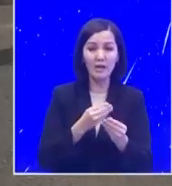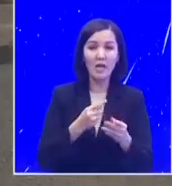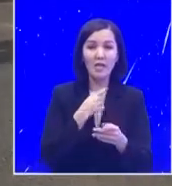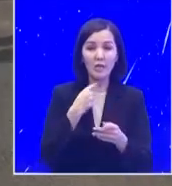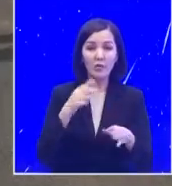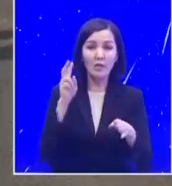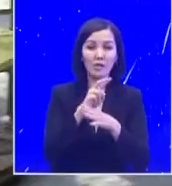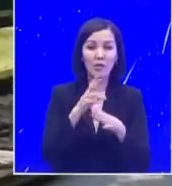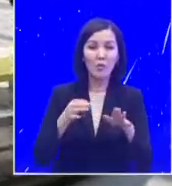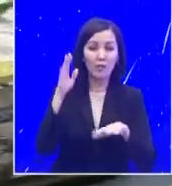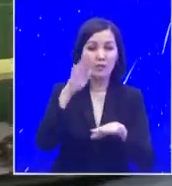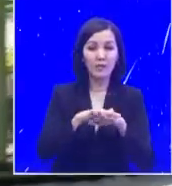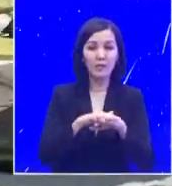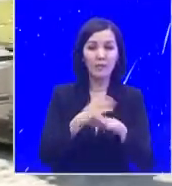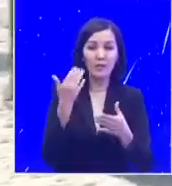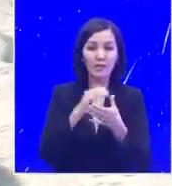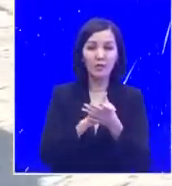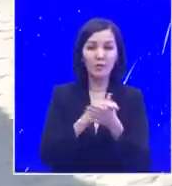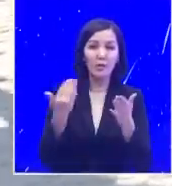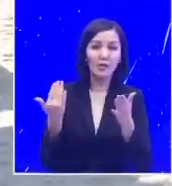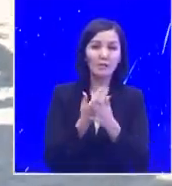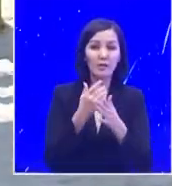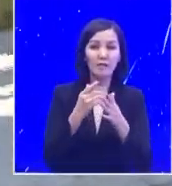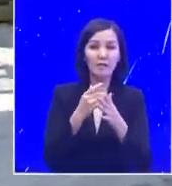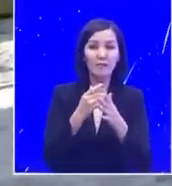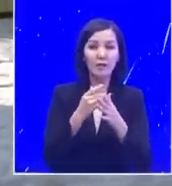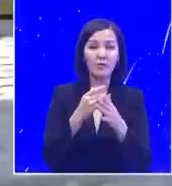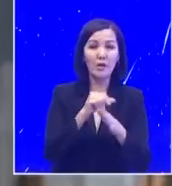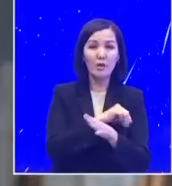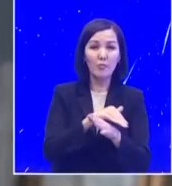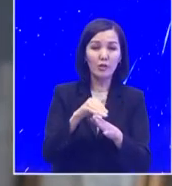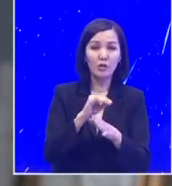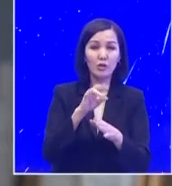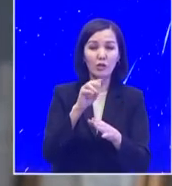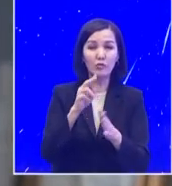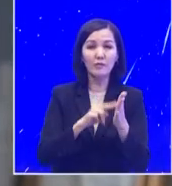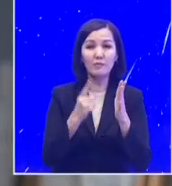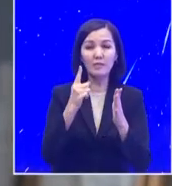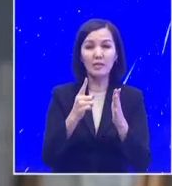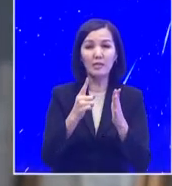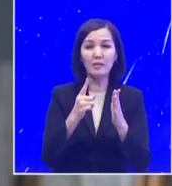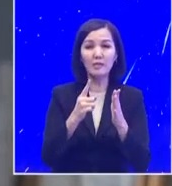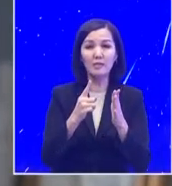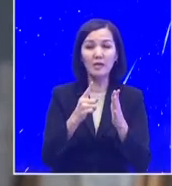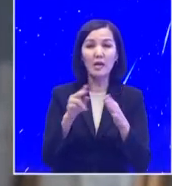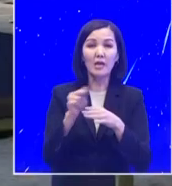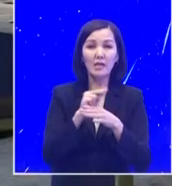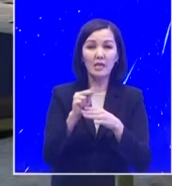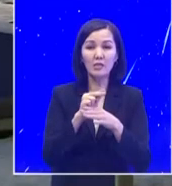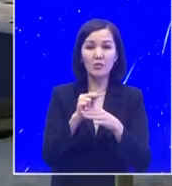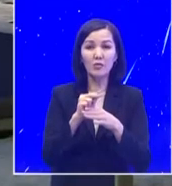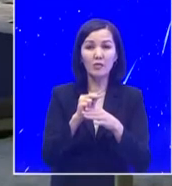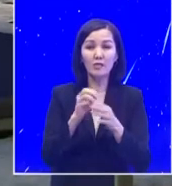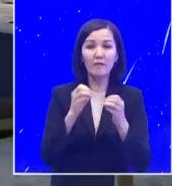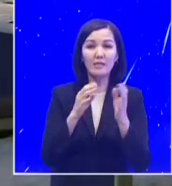глава региона Амандык Баталов ознакомился с первым объектом по адресу Жансугурова, 71. К слову, на реконструкцию двора было